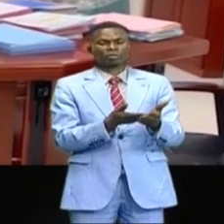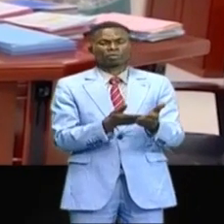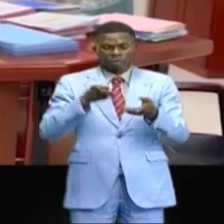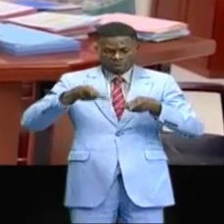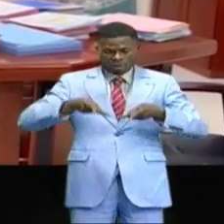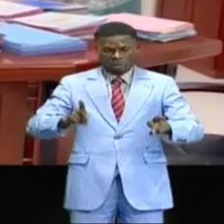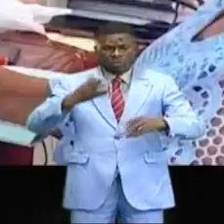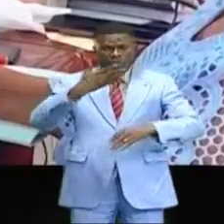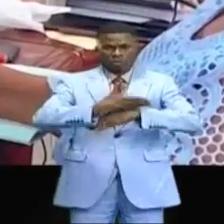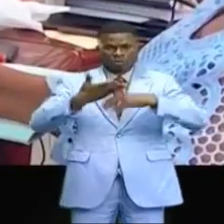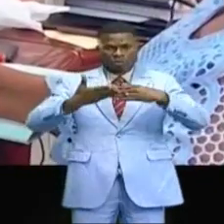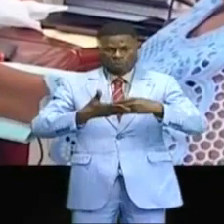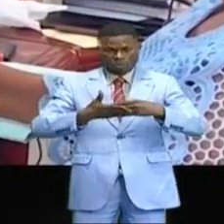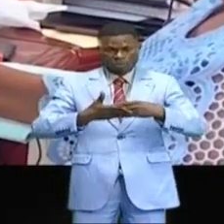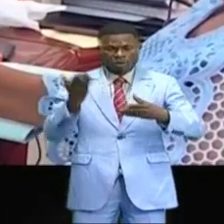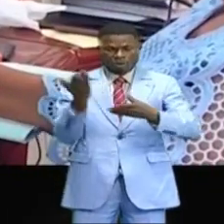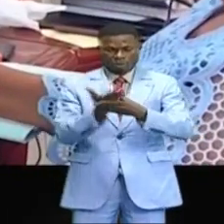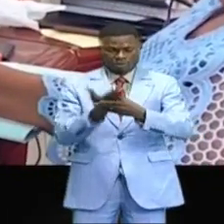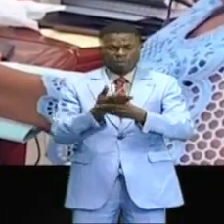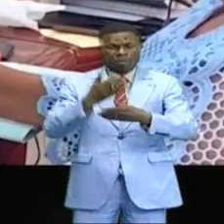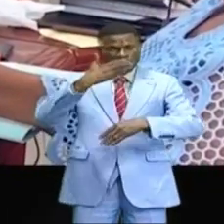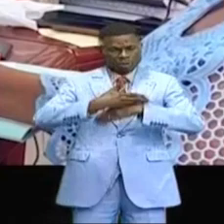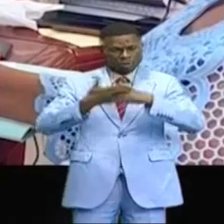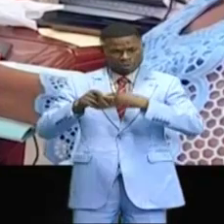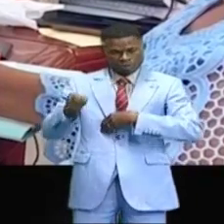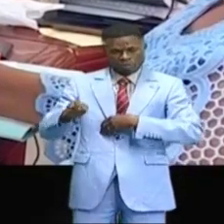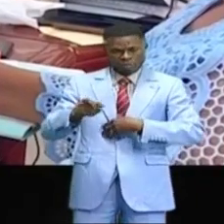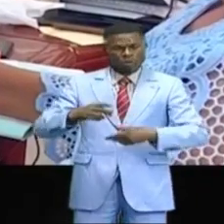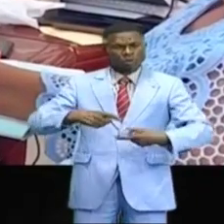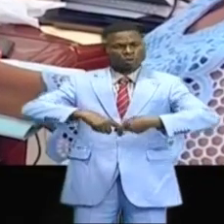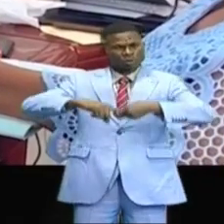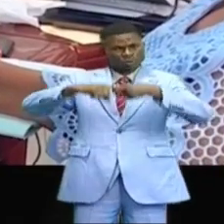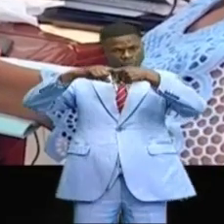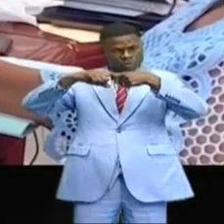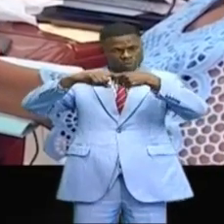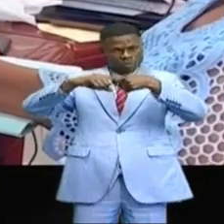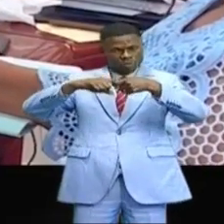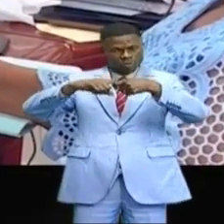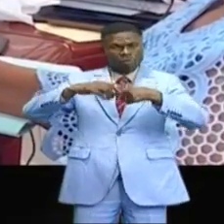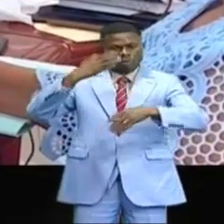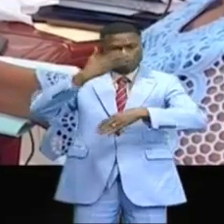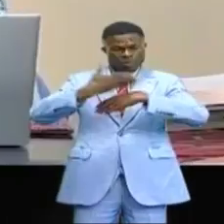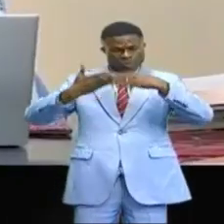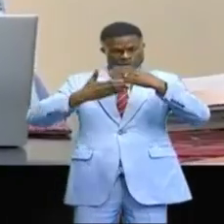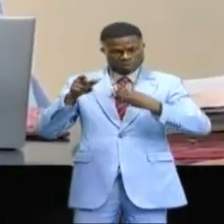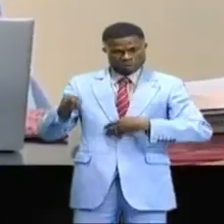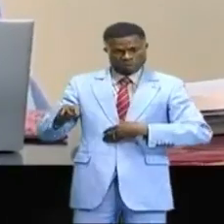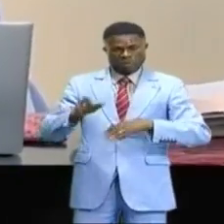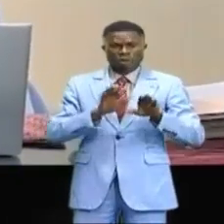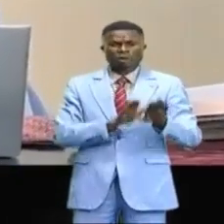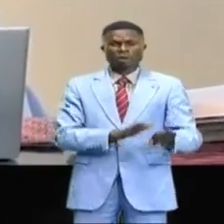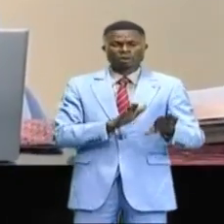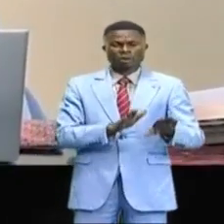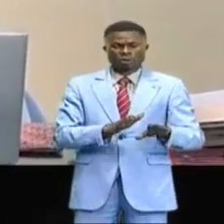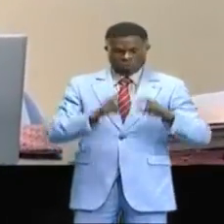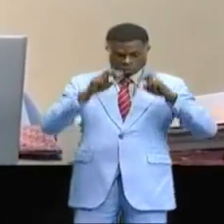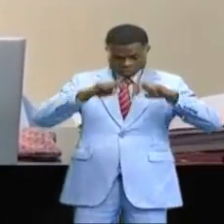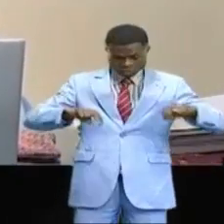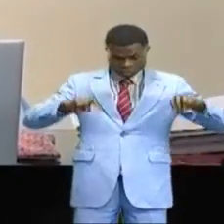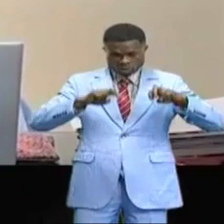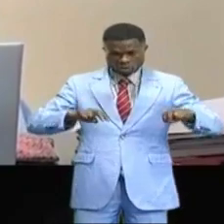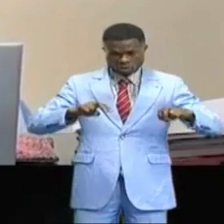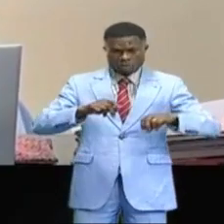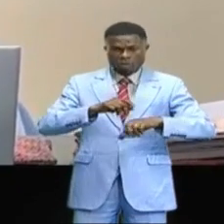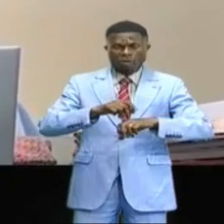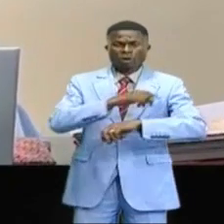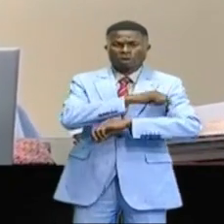autorisations de bâtir et de permis de construire. La suspension des chantiers en cours en attendant la vérification